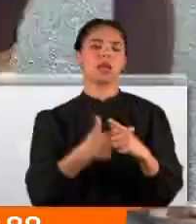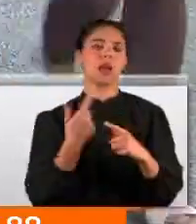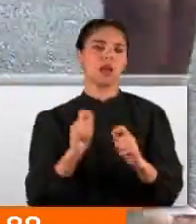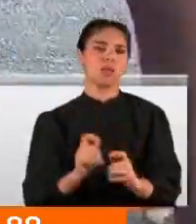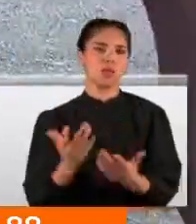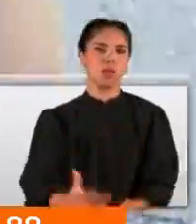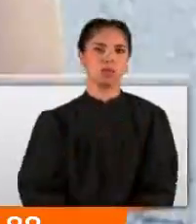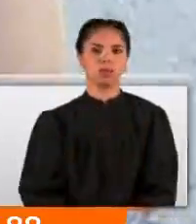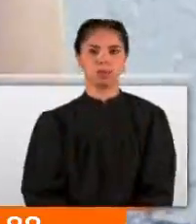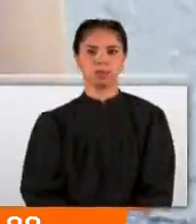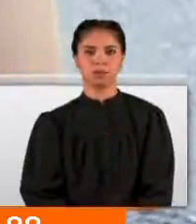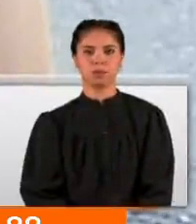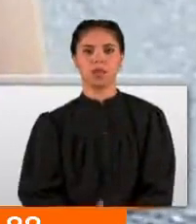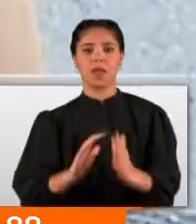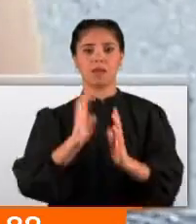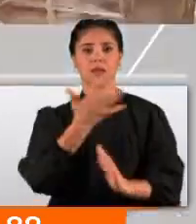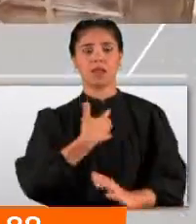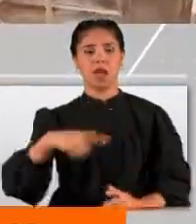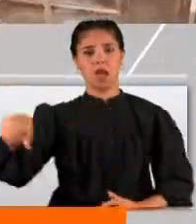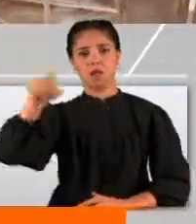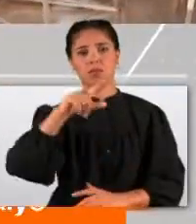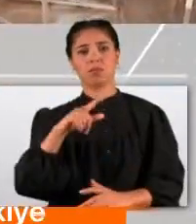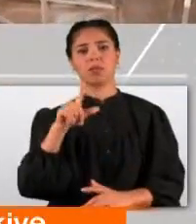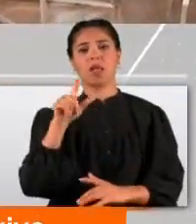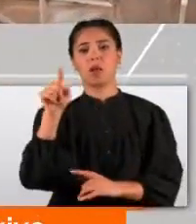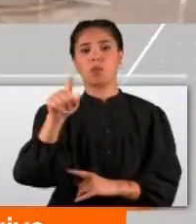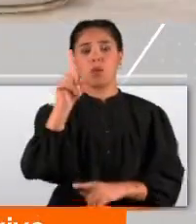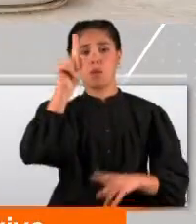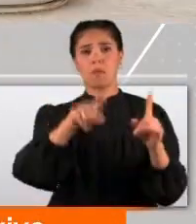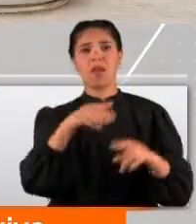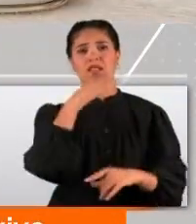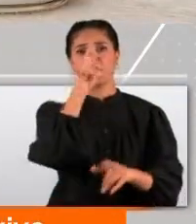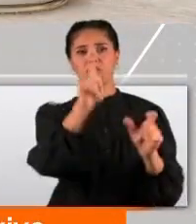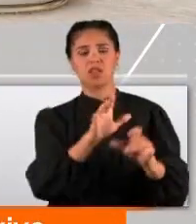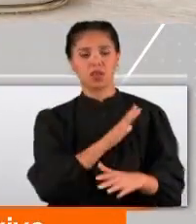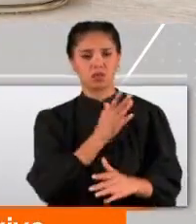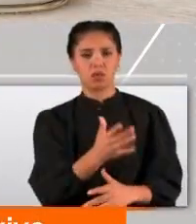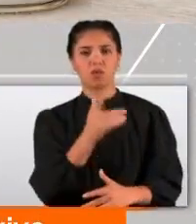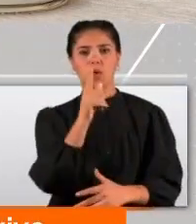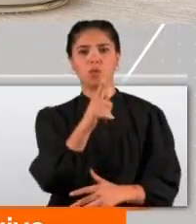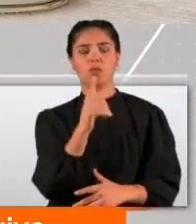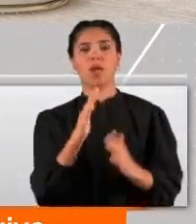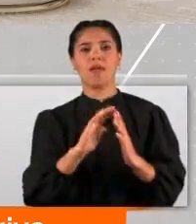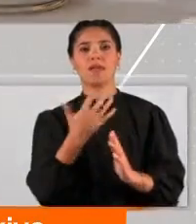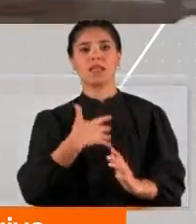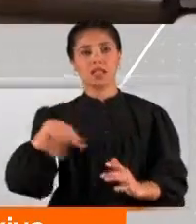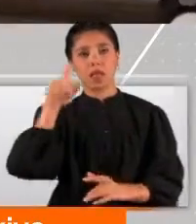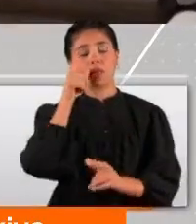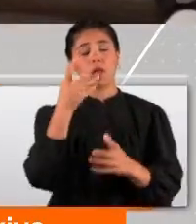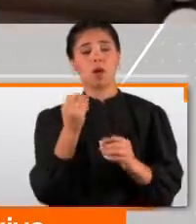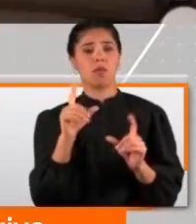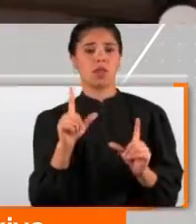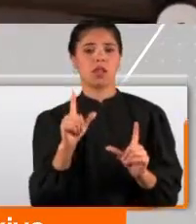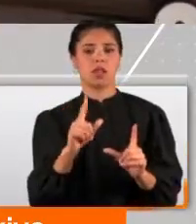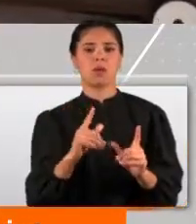vermeye başlıyorlar. Taban sahiplerinin de işine geliyor açıkçası. Fırsatçılar var. Bu fırsatı değerlendiriyorlar. Ev sahiplerinin çok dikkatli olması